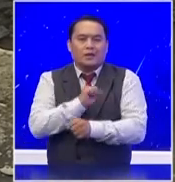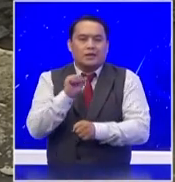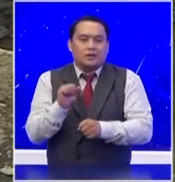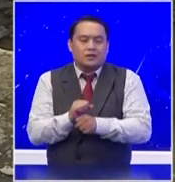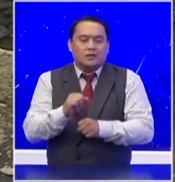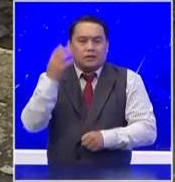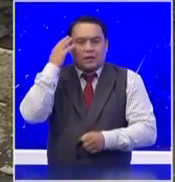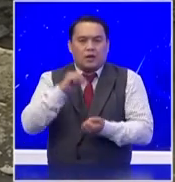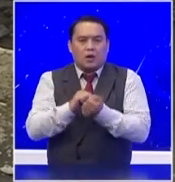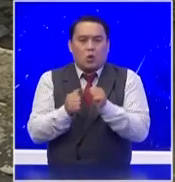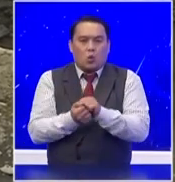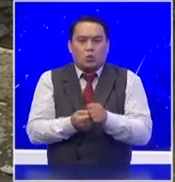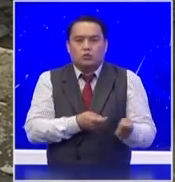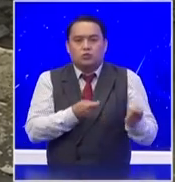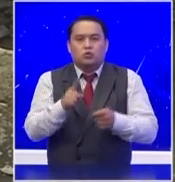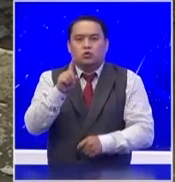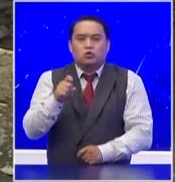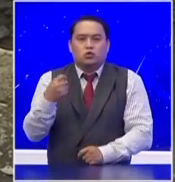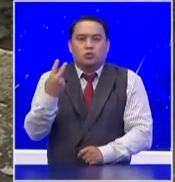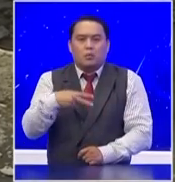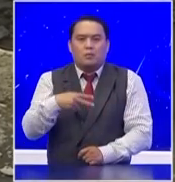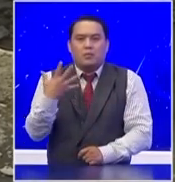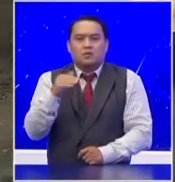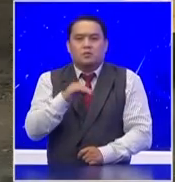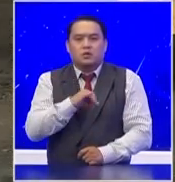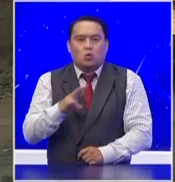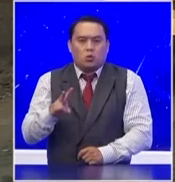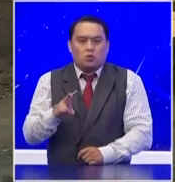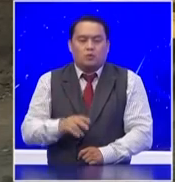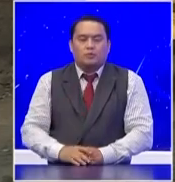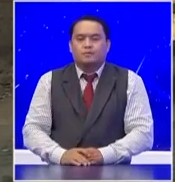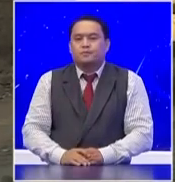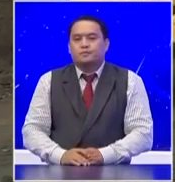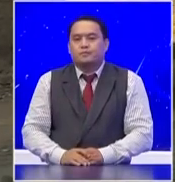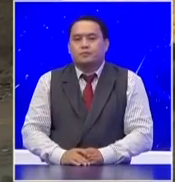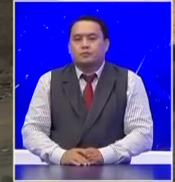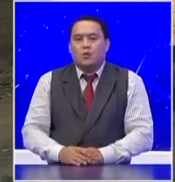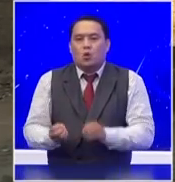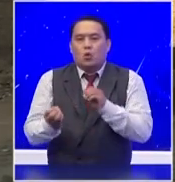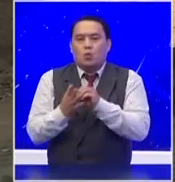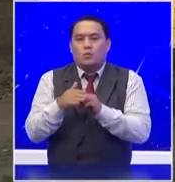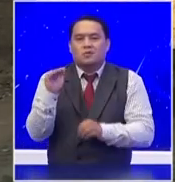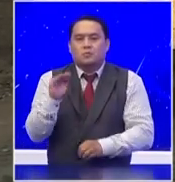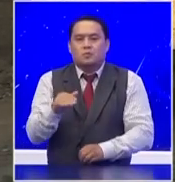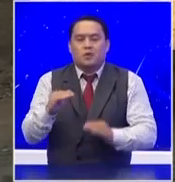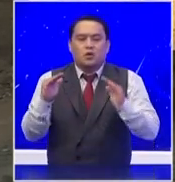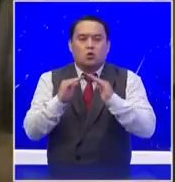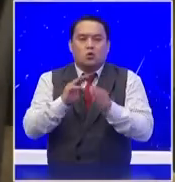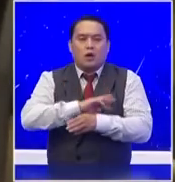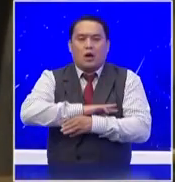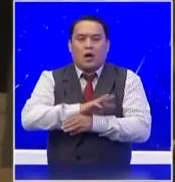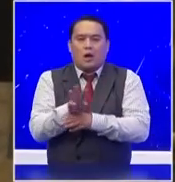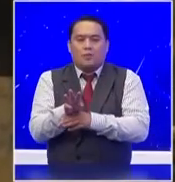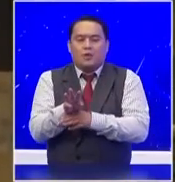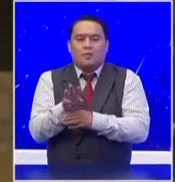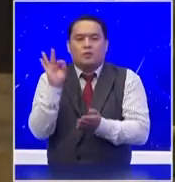отын көлемі биылғы жылға 125 мың тонна. Бұл қатты отын көлемі 15 мыңнан астам жеке тұрғын үйді қамтамасыз етуі